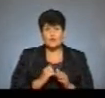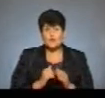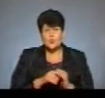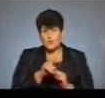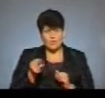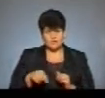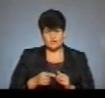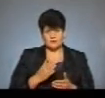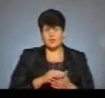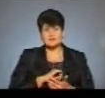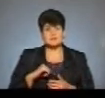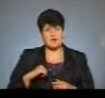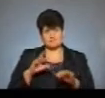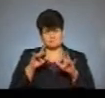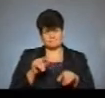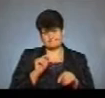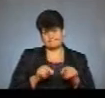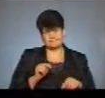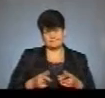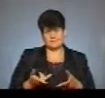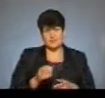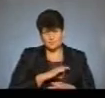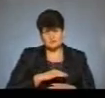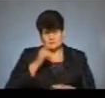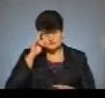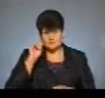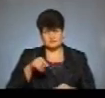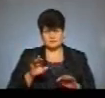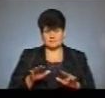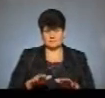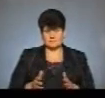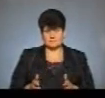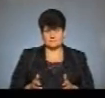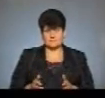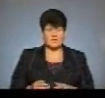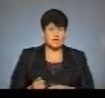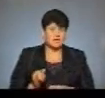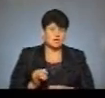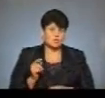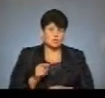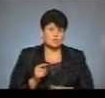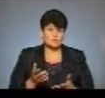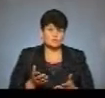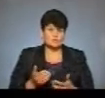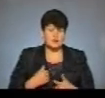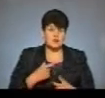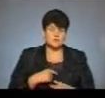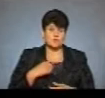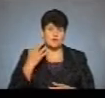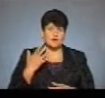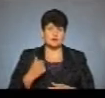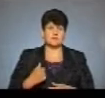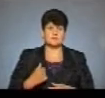сам оператором вже і користувачем різних гаджетів. І тому, ну, я собі уявляю, якби я